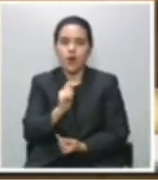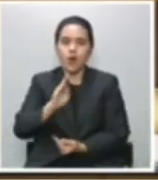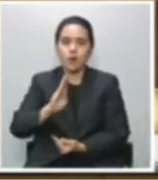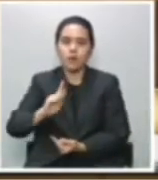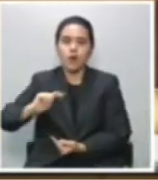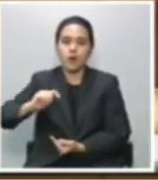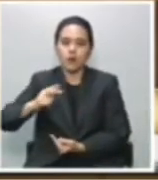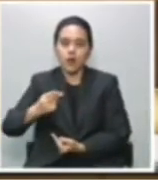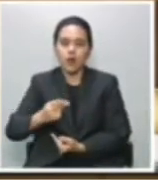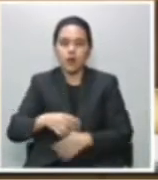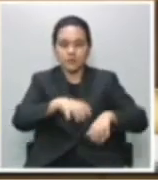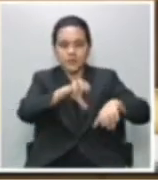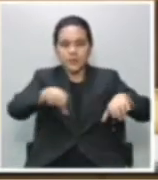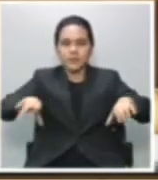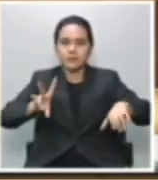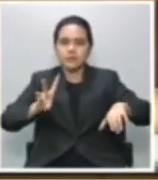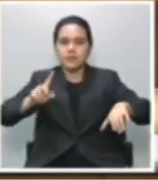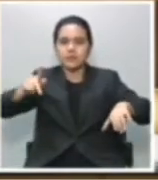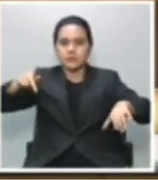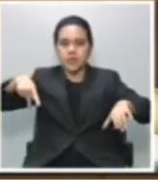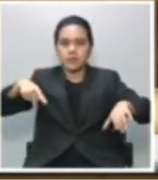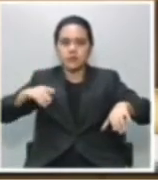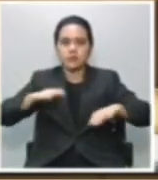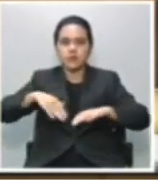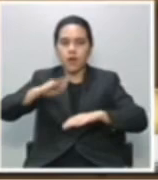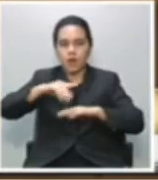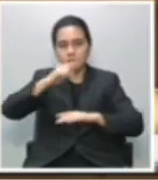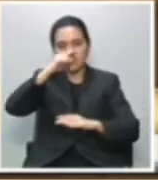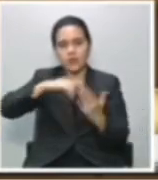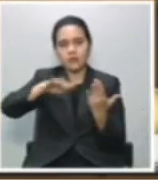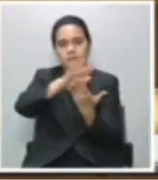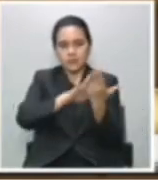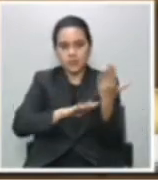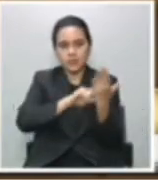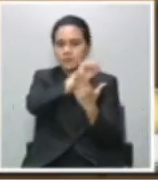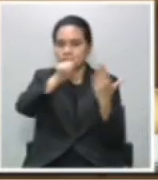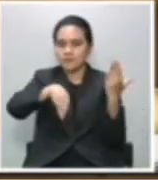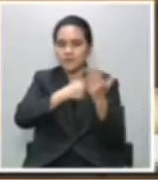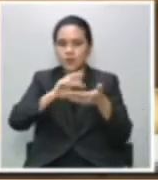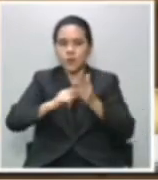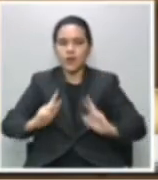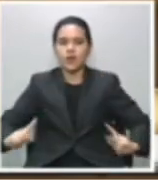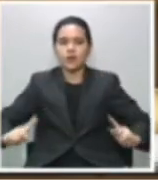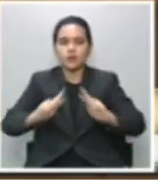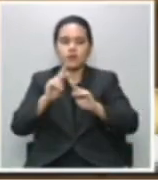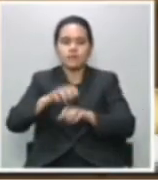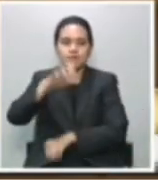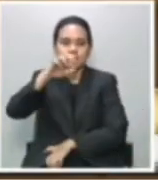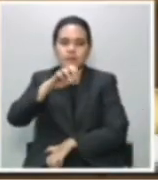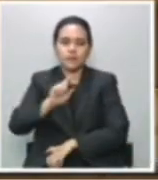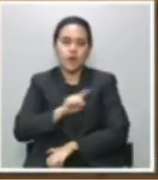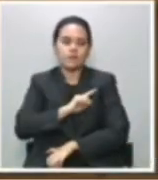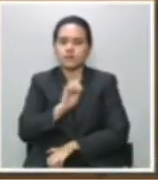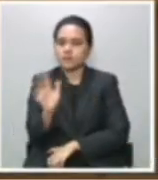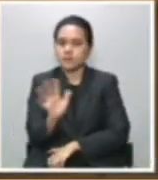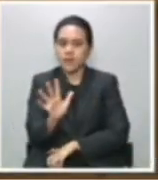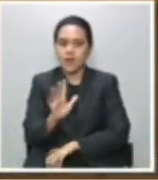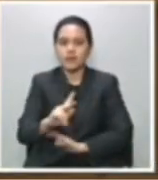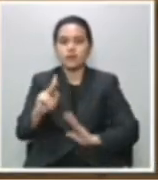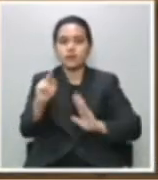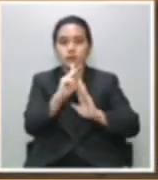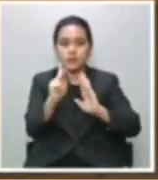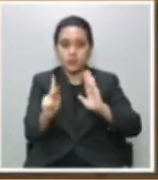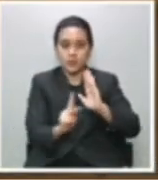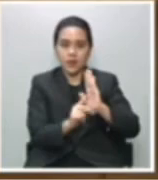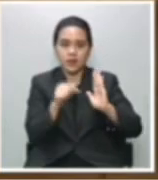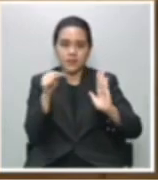7,000 กว่าแห่งทั่วประเทศมิใช่เป็นของกระทรวงมหาดไทยโดยกฎหมาย